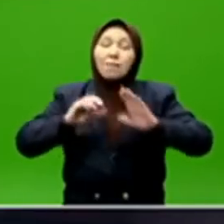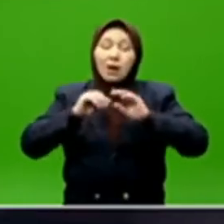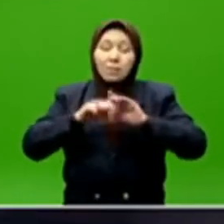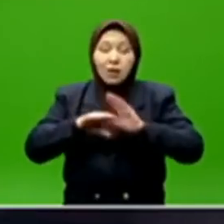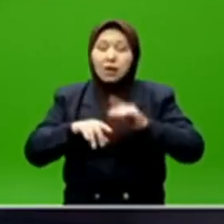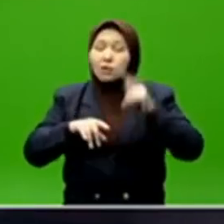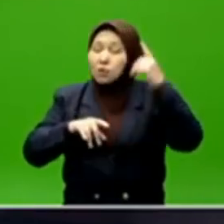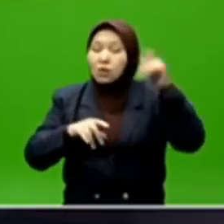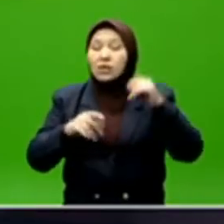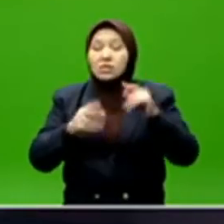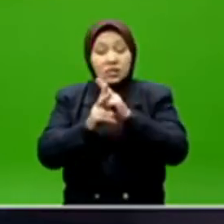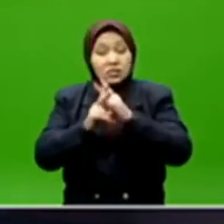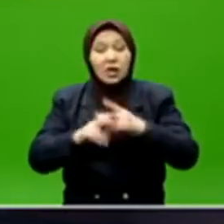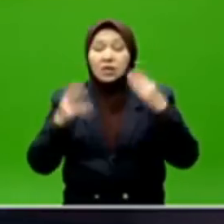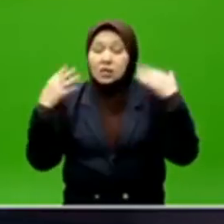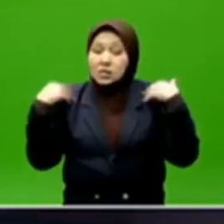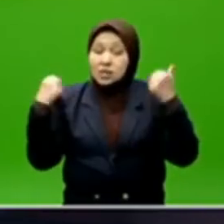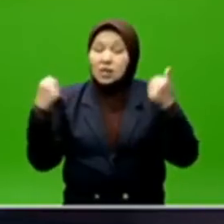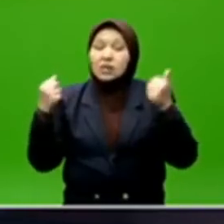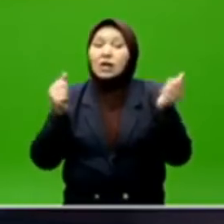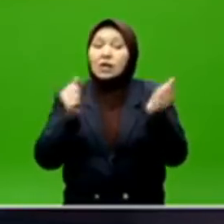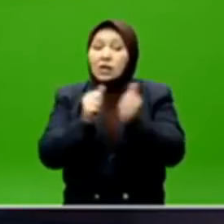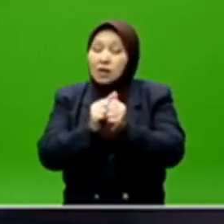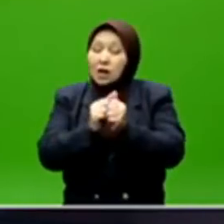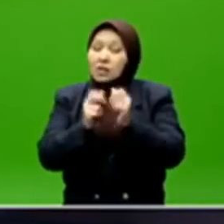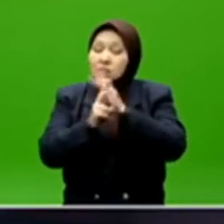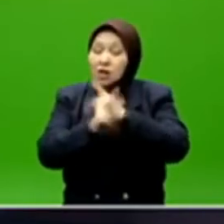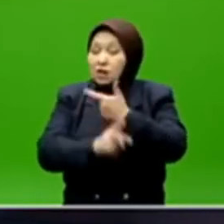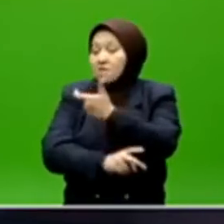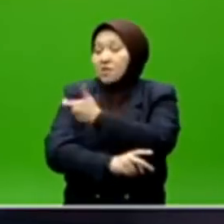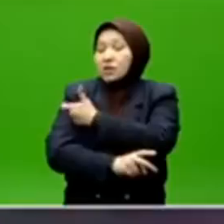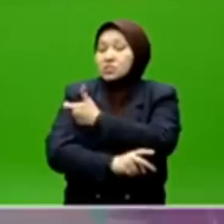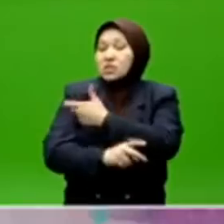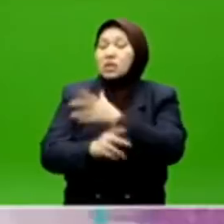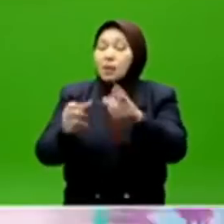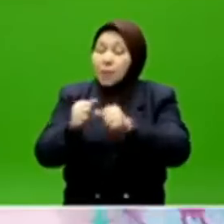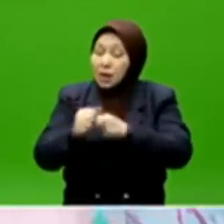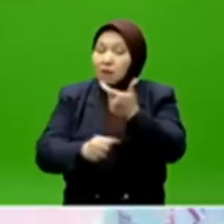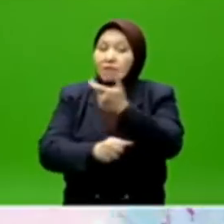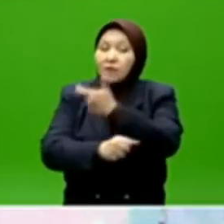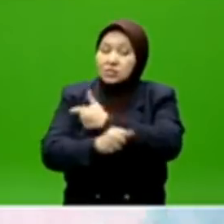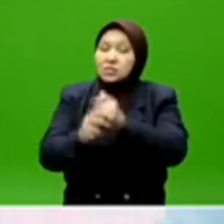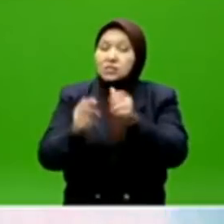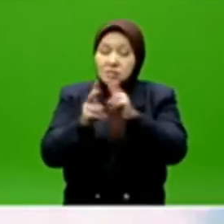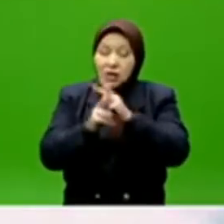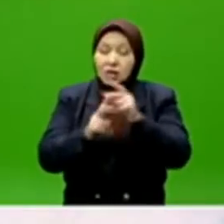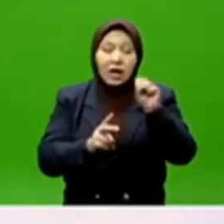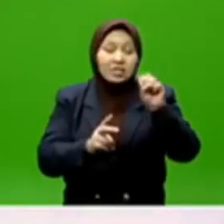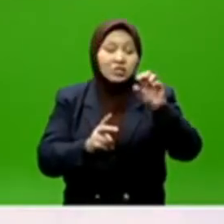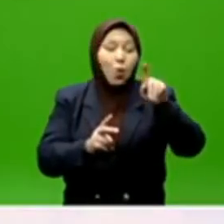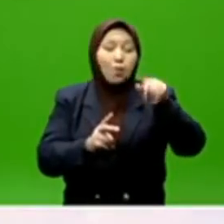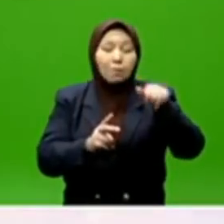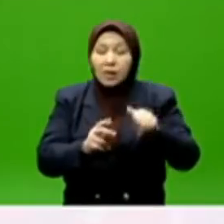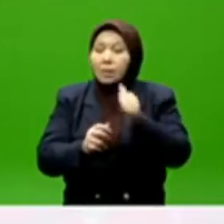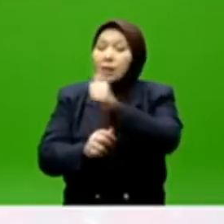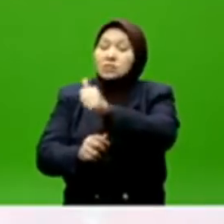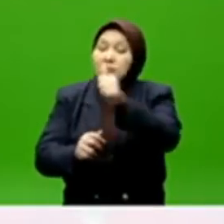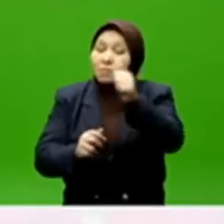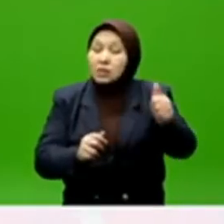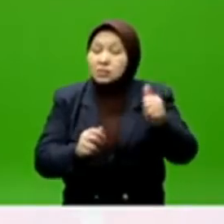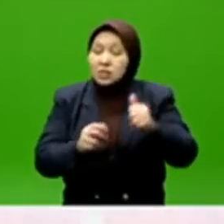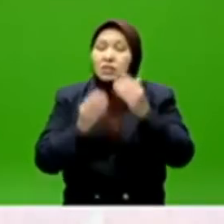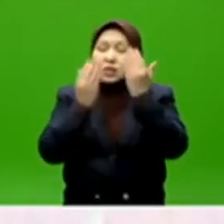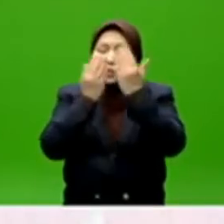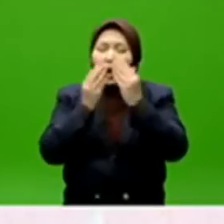kita kena jaga kesihatan juga. Betul, ya, dengan jaga vaksin, ya, dapatkan vaksin, jaga SOP masing-masing. Kita doa usaha